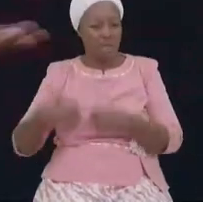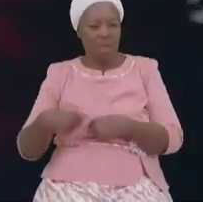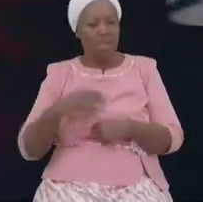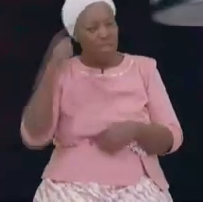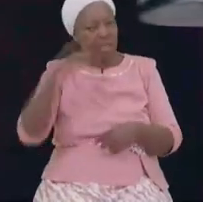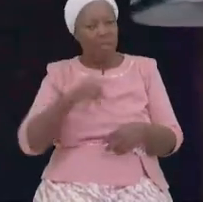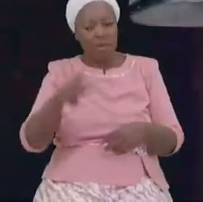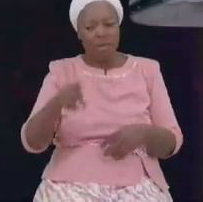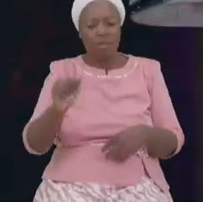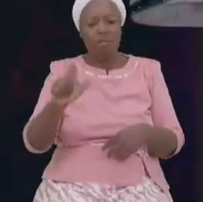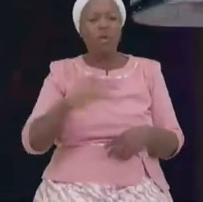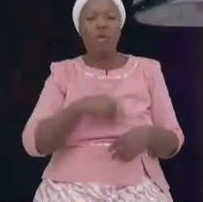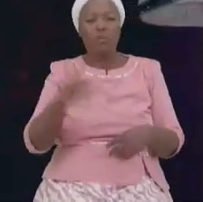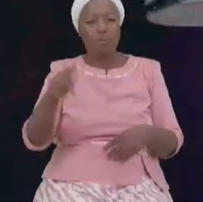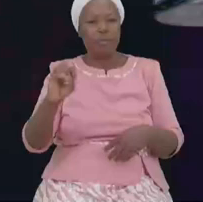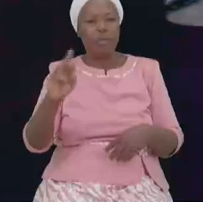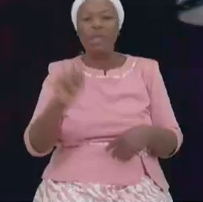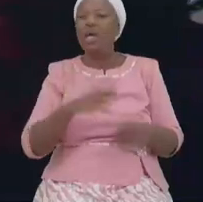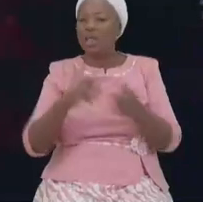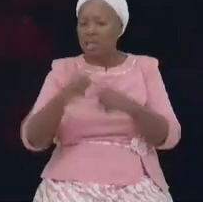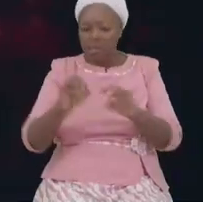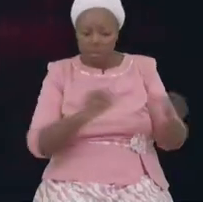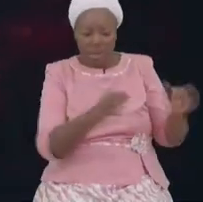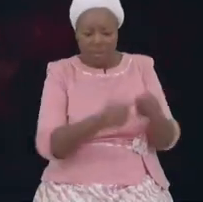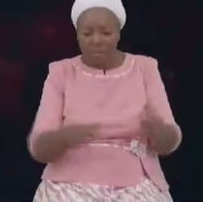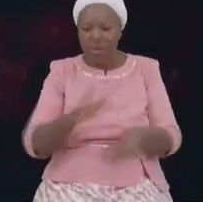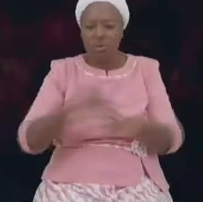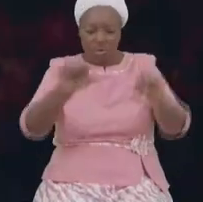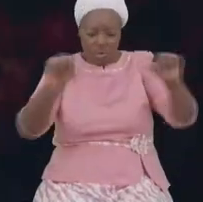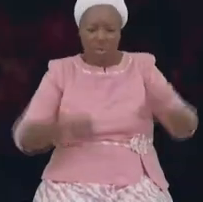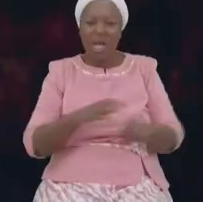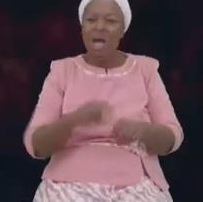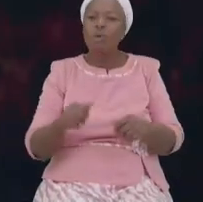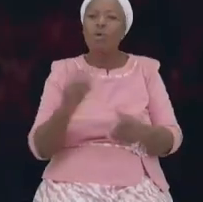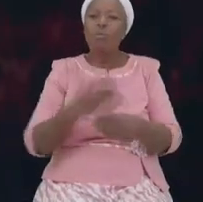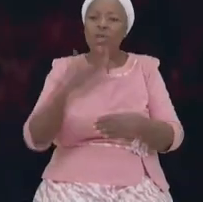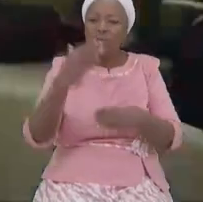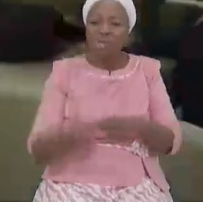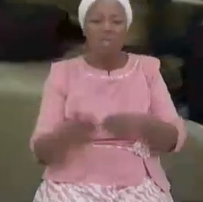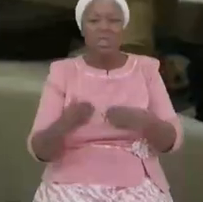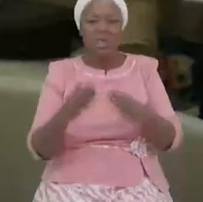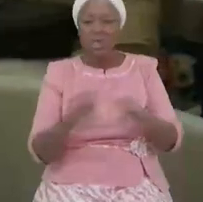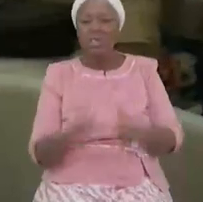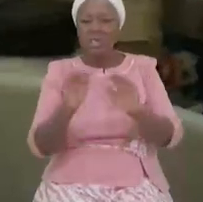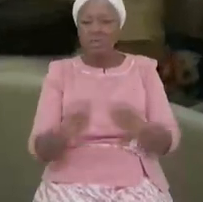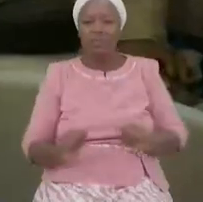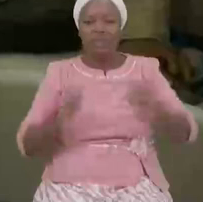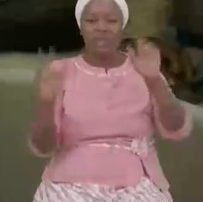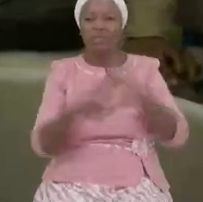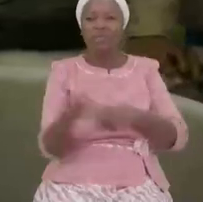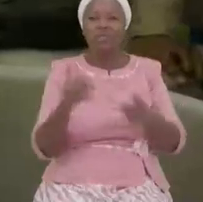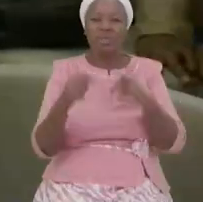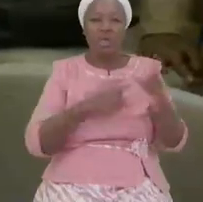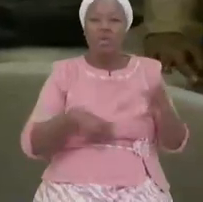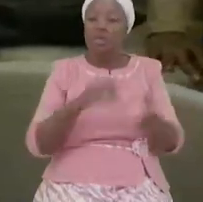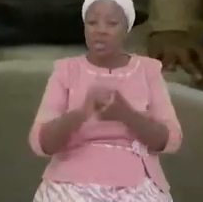Pierre, qui ont tout abandonné sur l'autel et s'étaient totalement engagés au Seigneur. C'est le même cœur